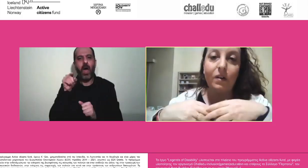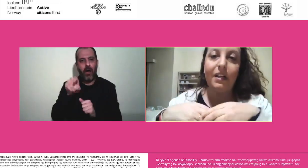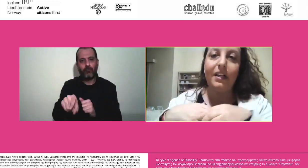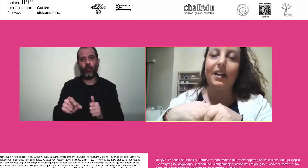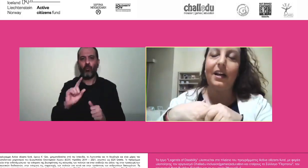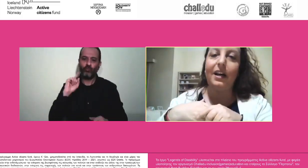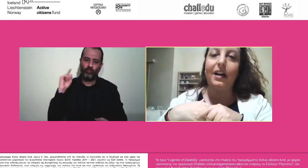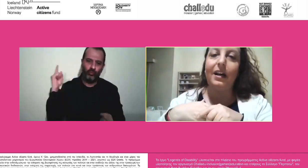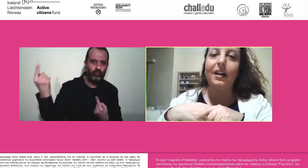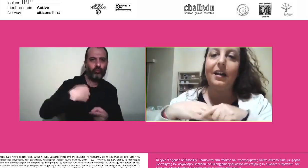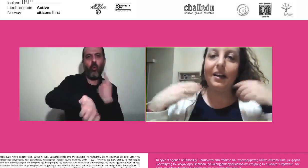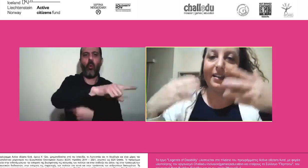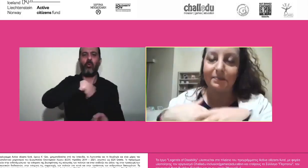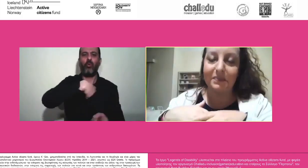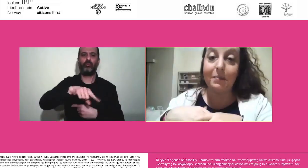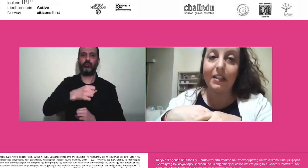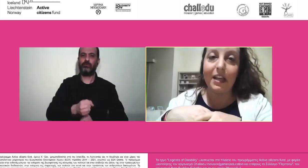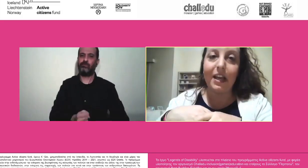ενδυναμώνει να